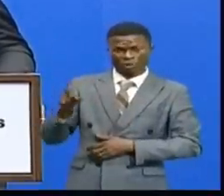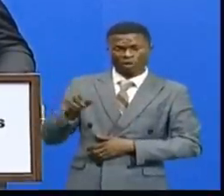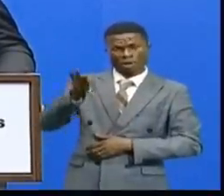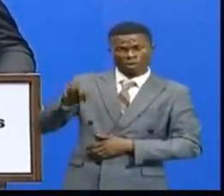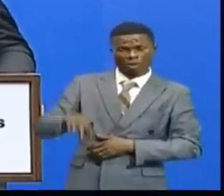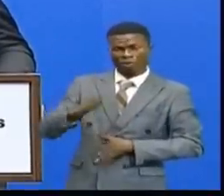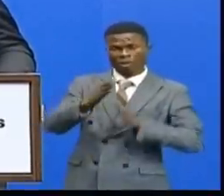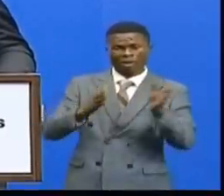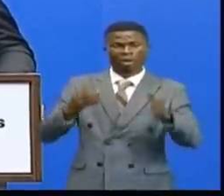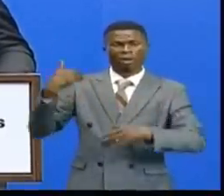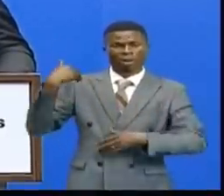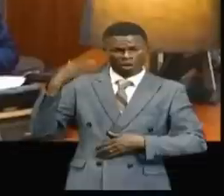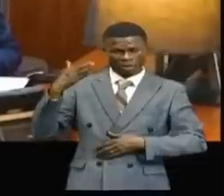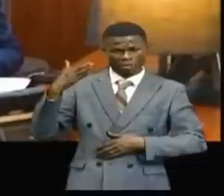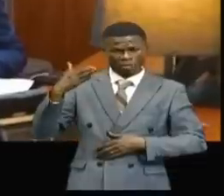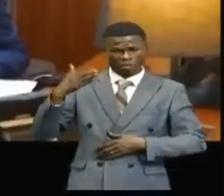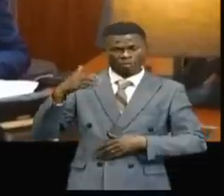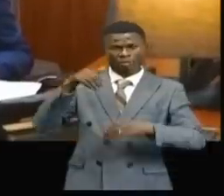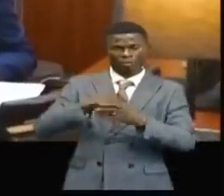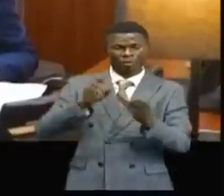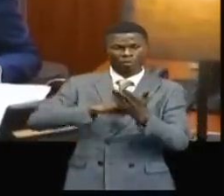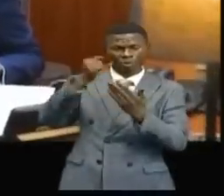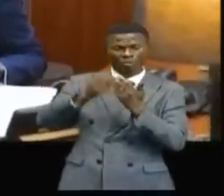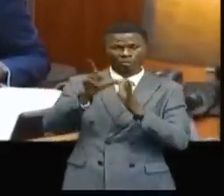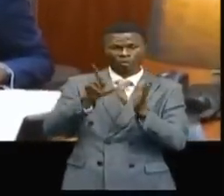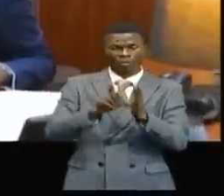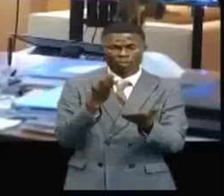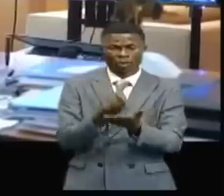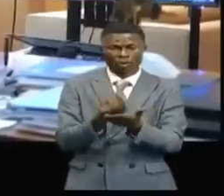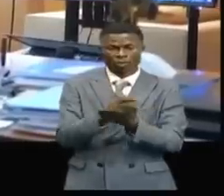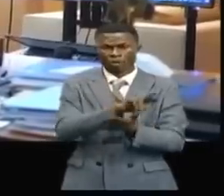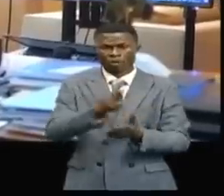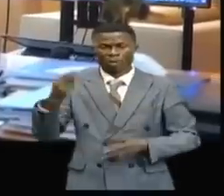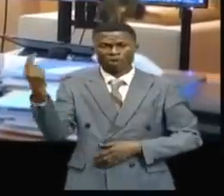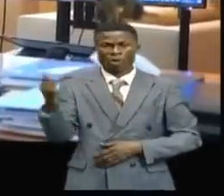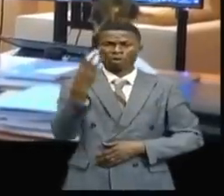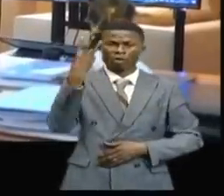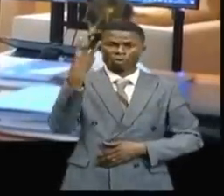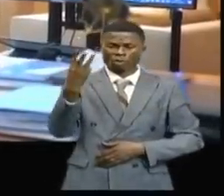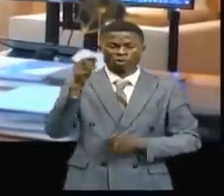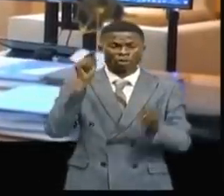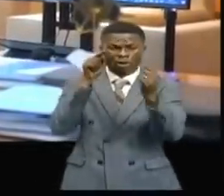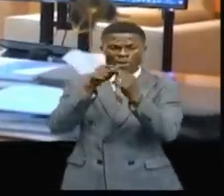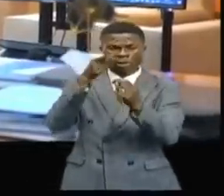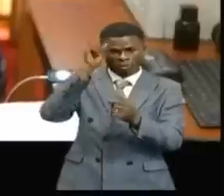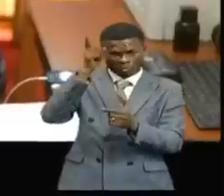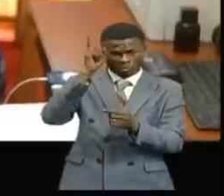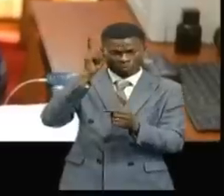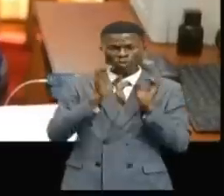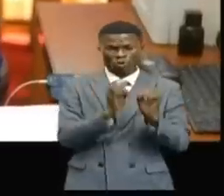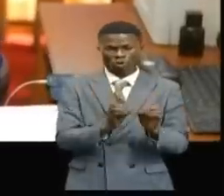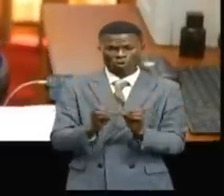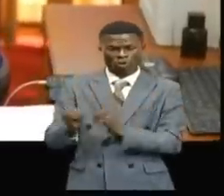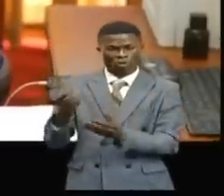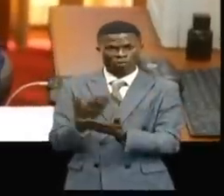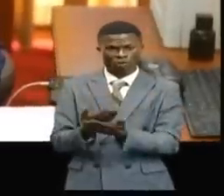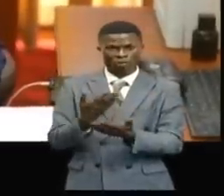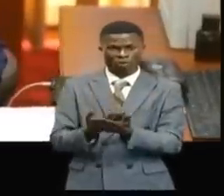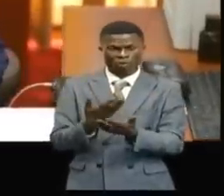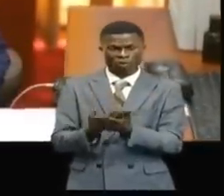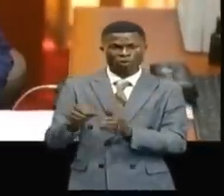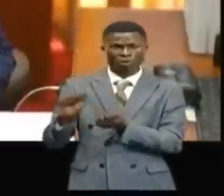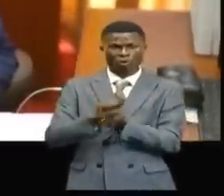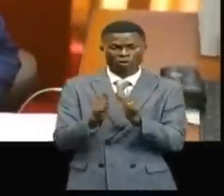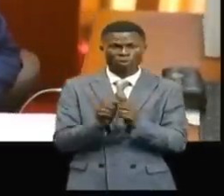du Trésor public être reprise dans le projet de loi des finances 2023 dans l'objectif d'organiser rapidement les